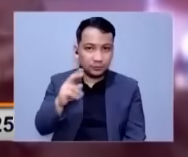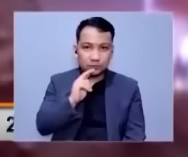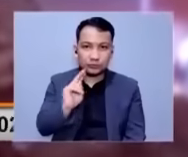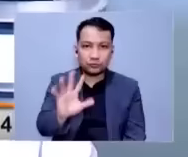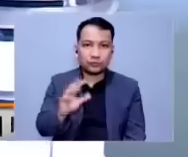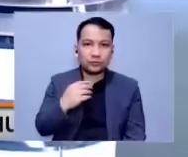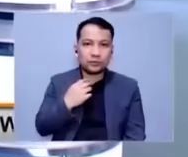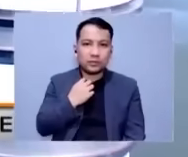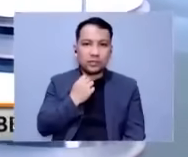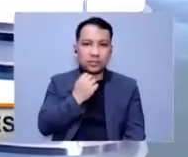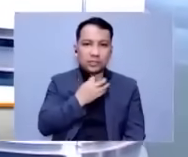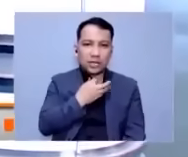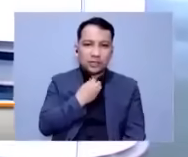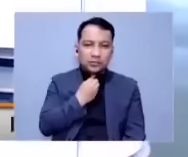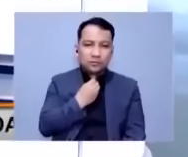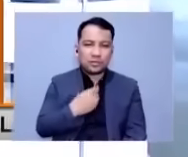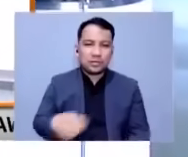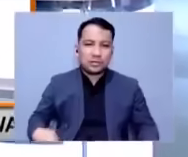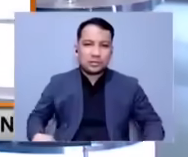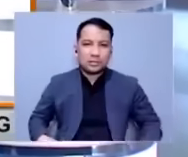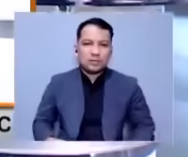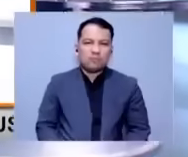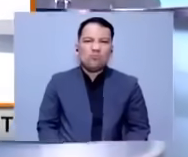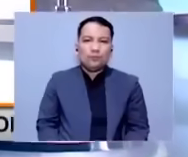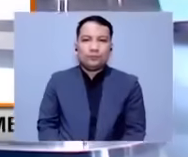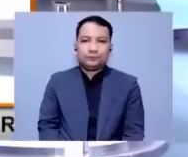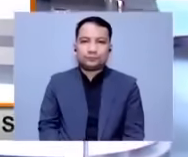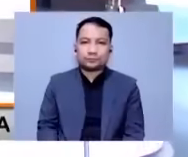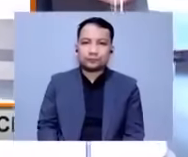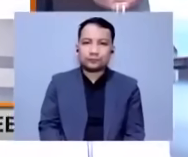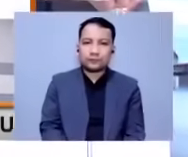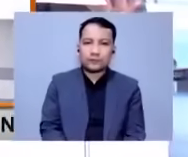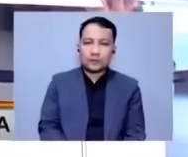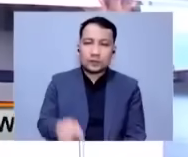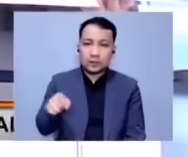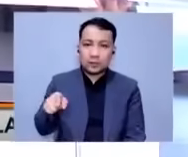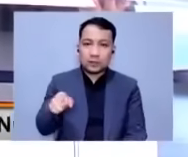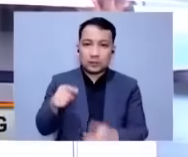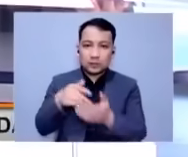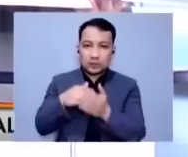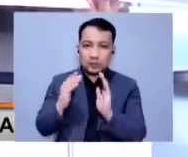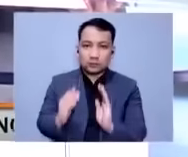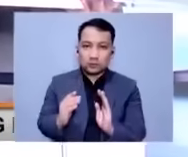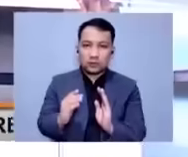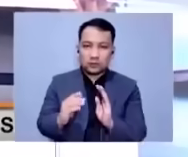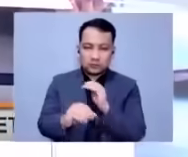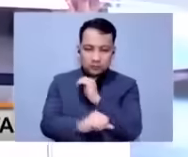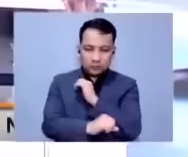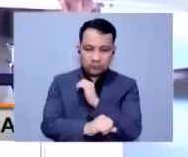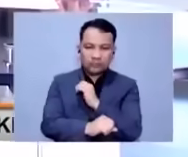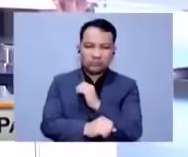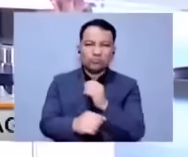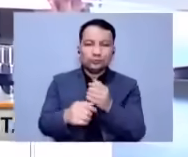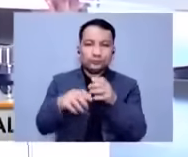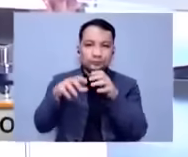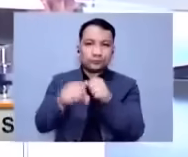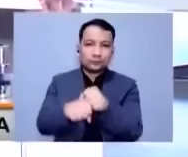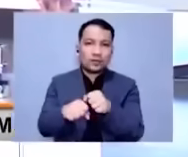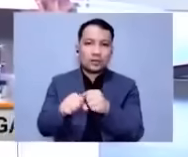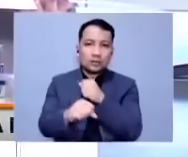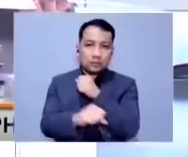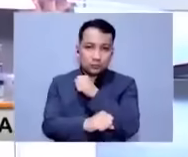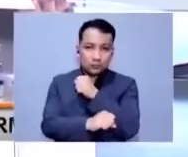News 5. Inablot ang cellphone ng isang estudyante sa Malate, Maynila. Nakatakas sa mga snatcher pero natuntun